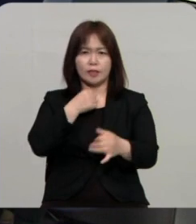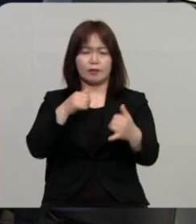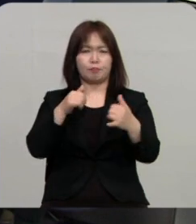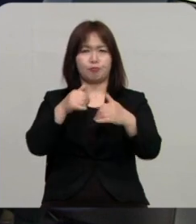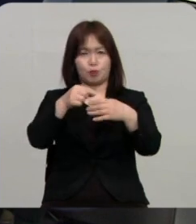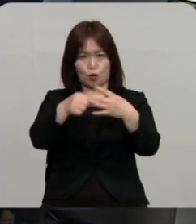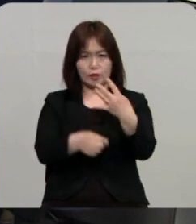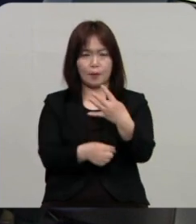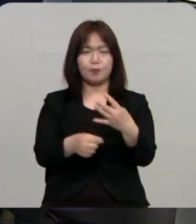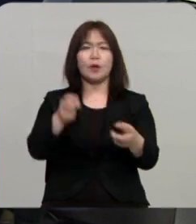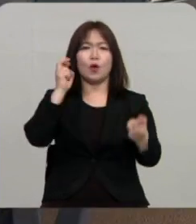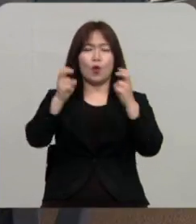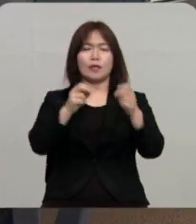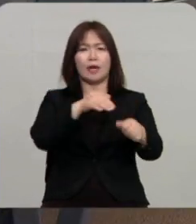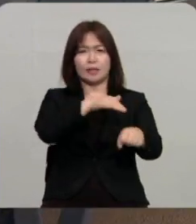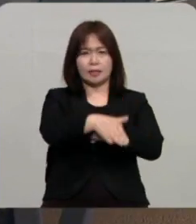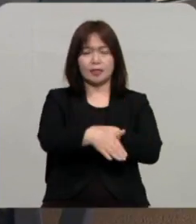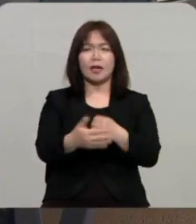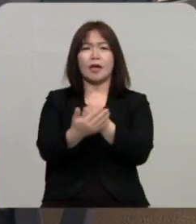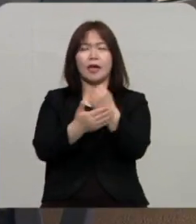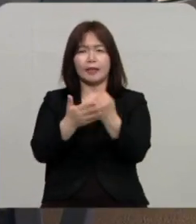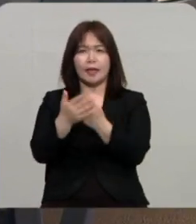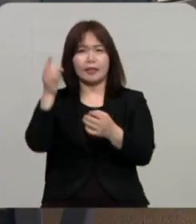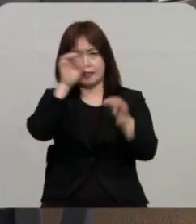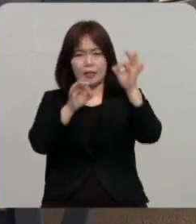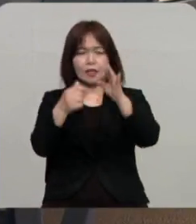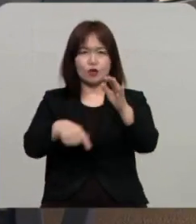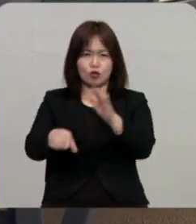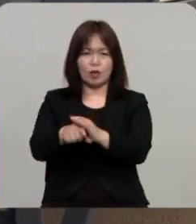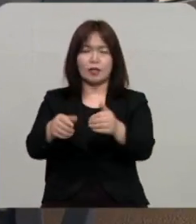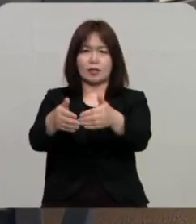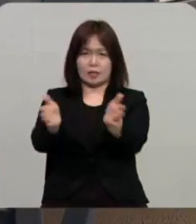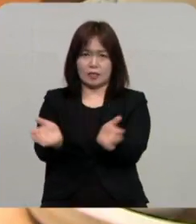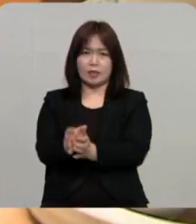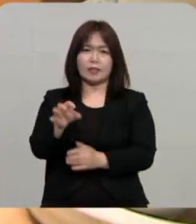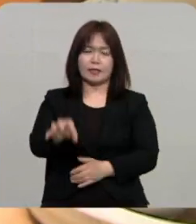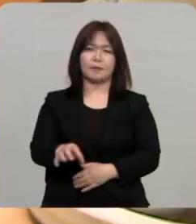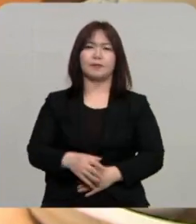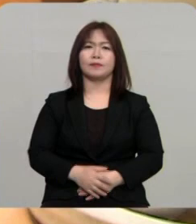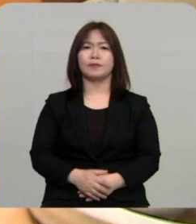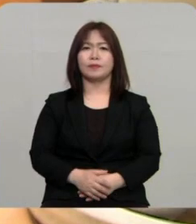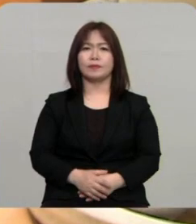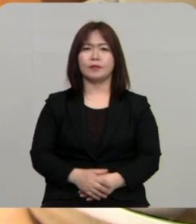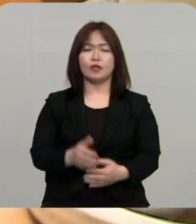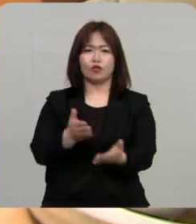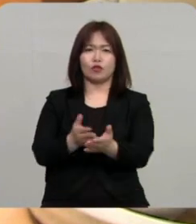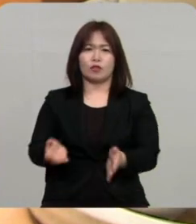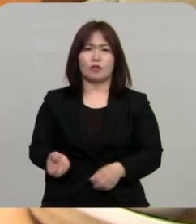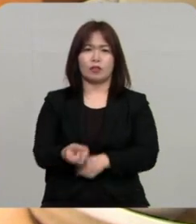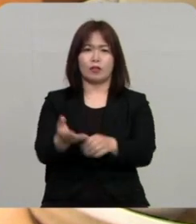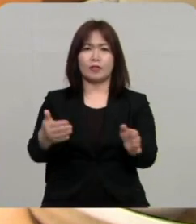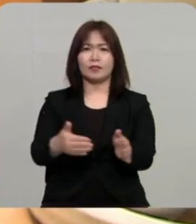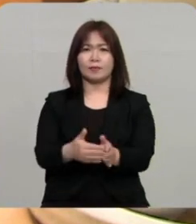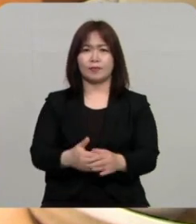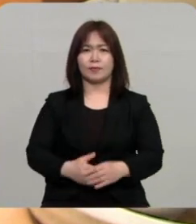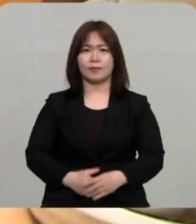프로젝트, 기업 동향과 혜택 발굴을 위한 기업 유치 거버넌스 등입니다. 9시 전북권 뉴스를 마칩니다.